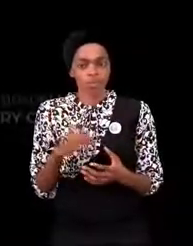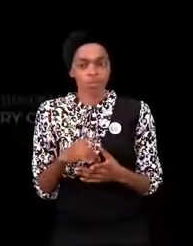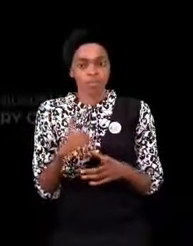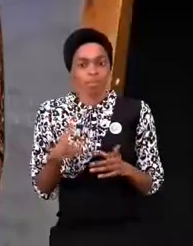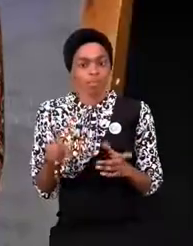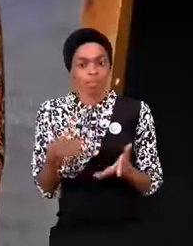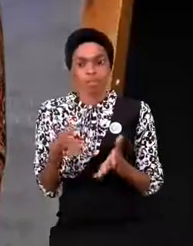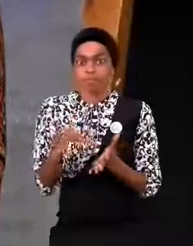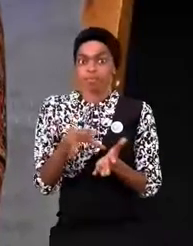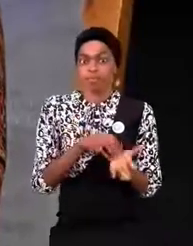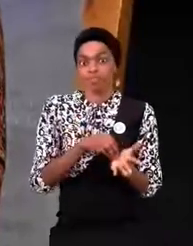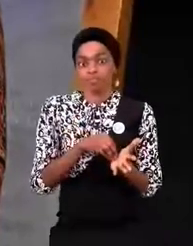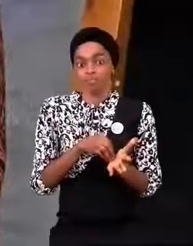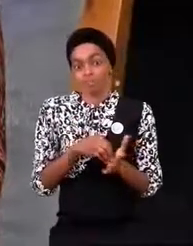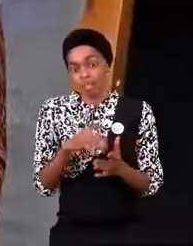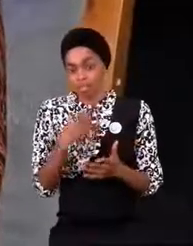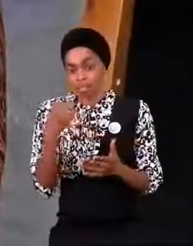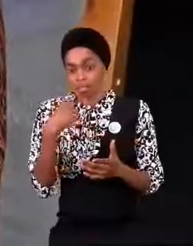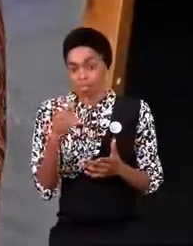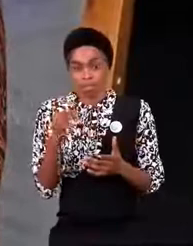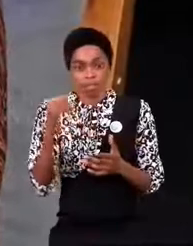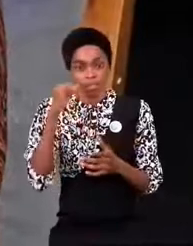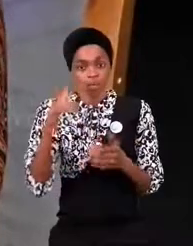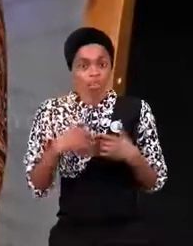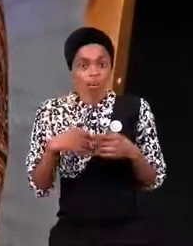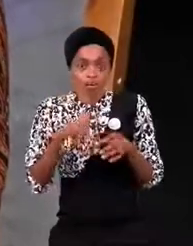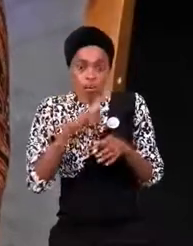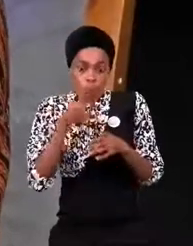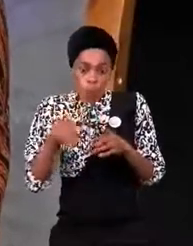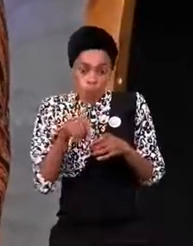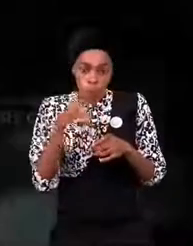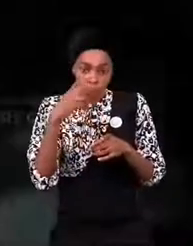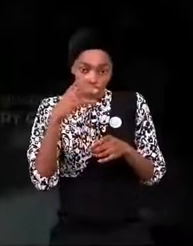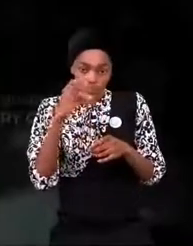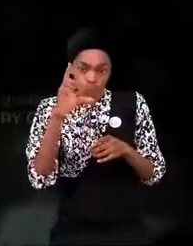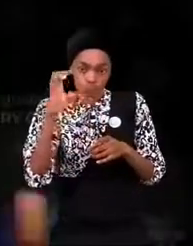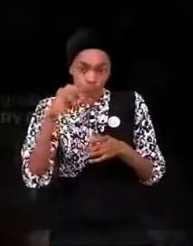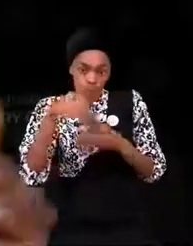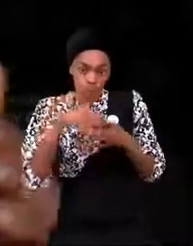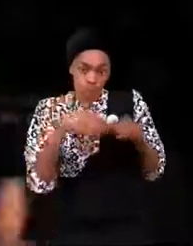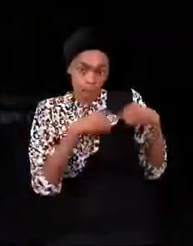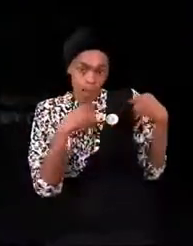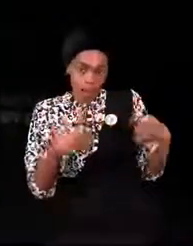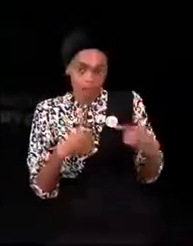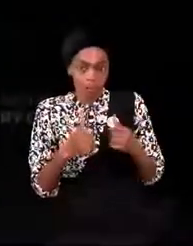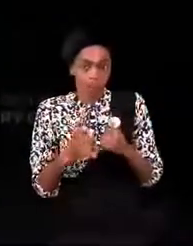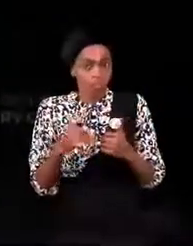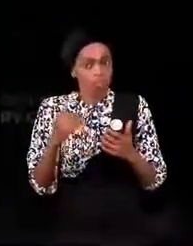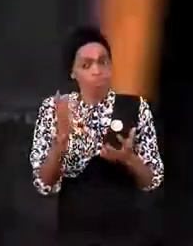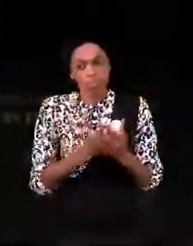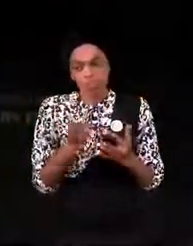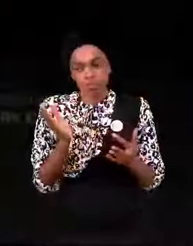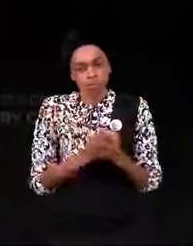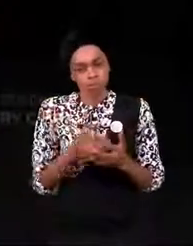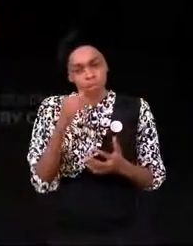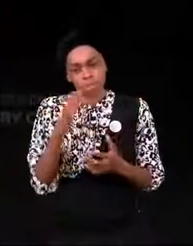on m'a dit qu'il y a un trou dans mon cœur qui me dérangeait. Et ça m'a causé beaucoup de larmes. Je ne pouvais